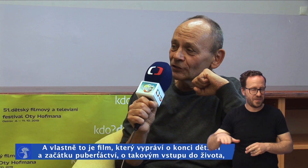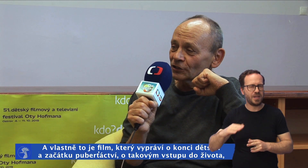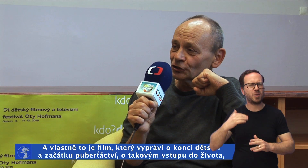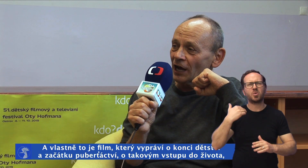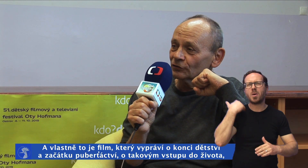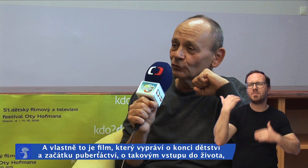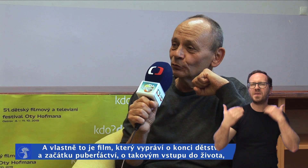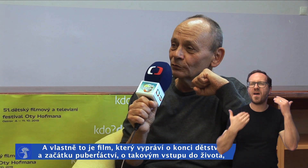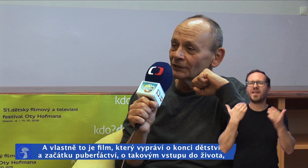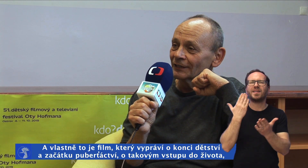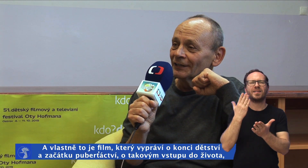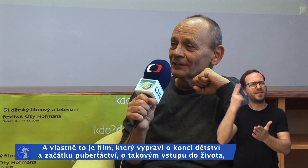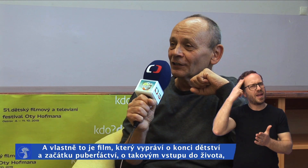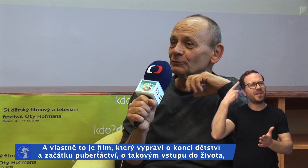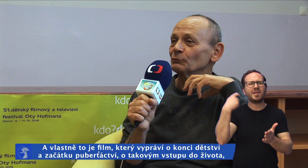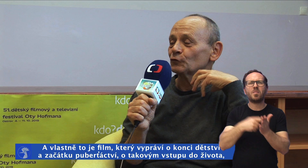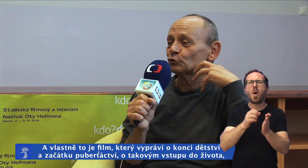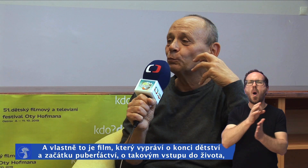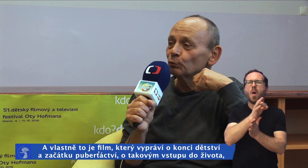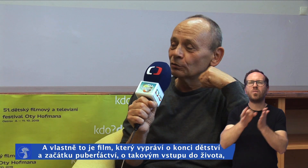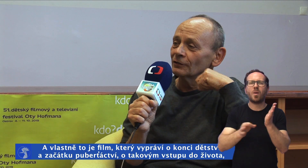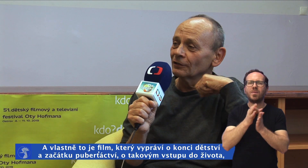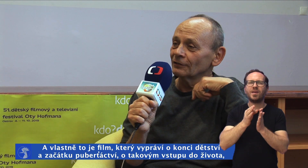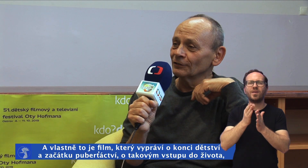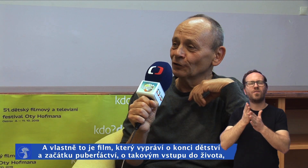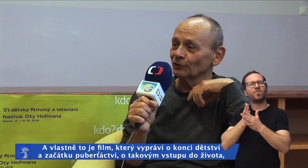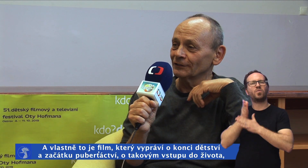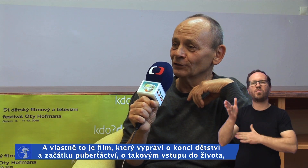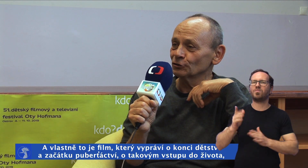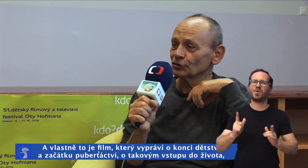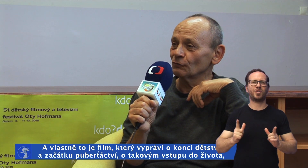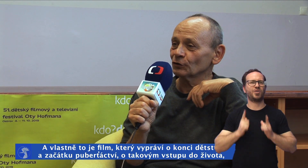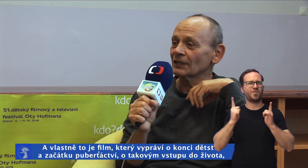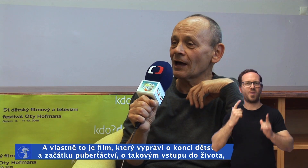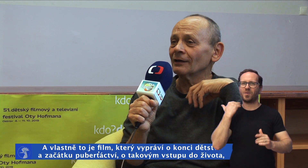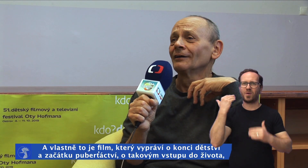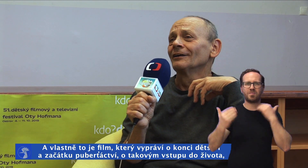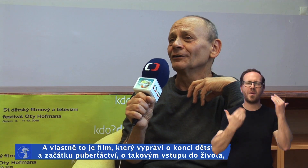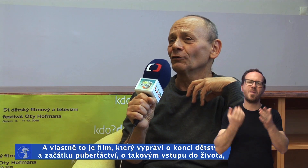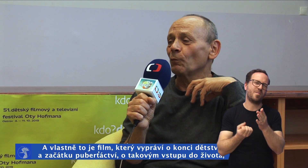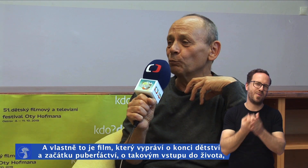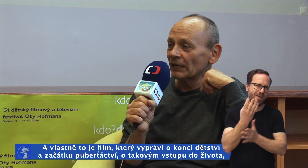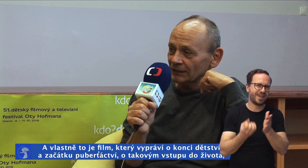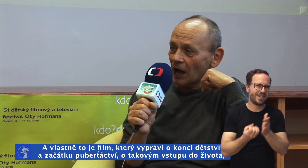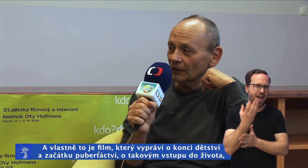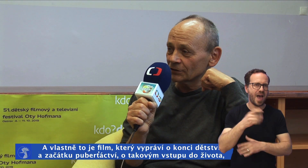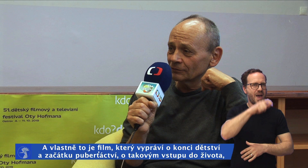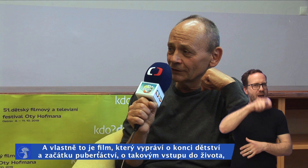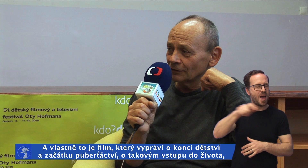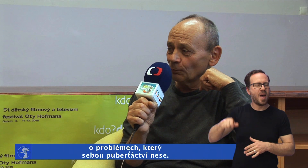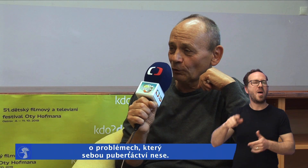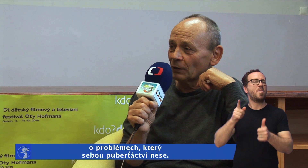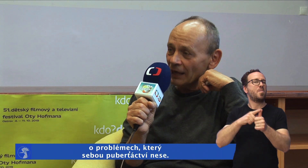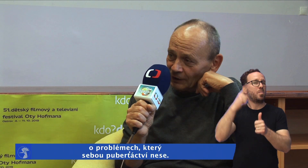a začátku takovým vstupu do života, o